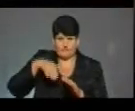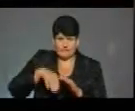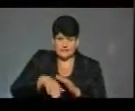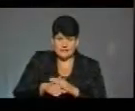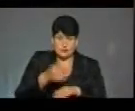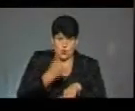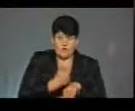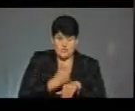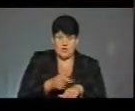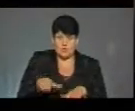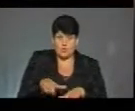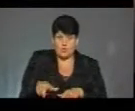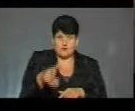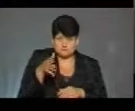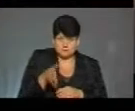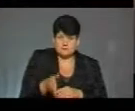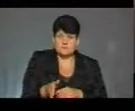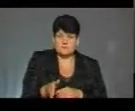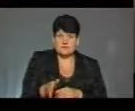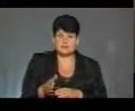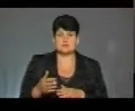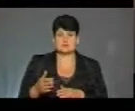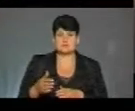головній дорозі. Зі правої сторони